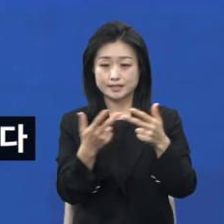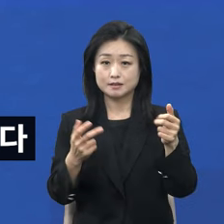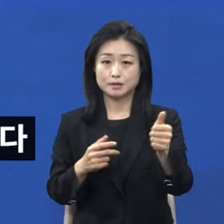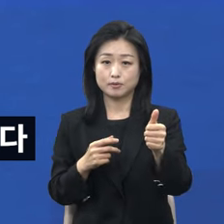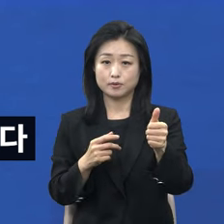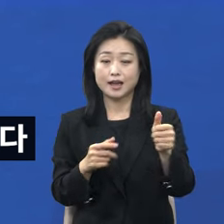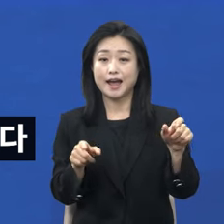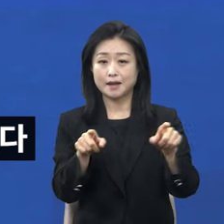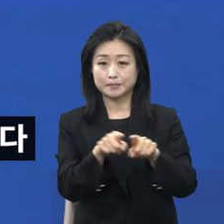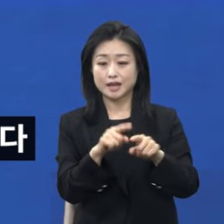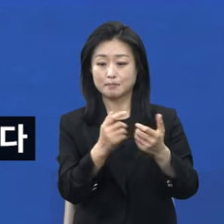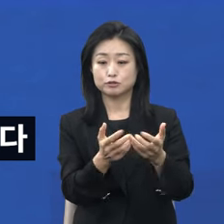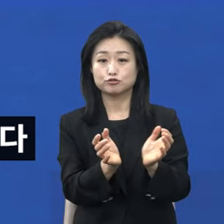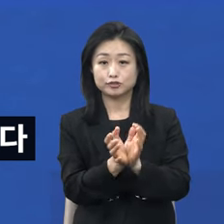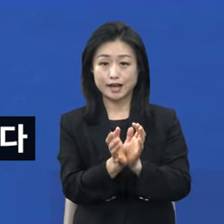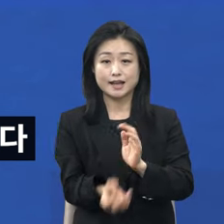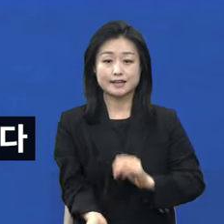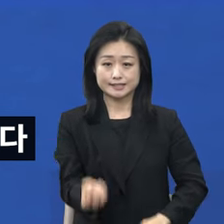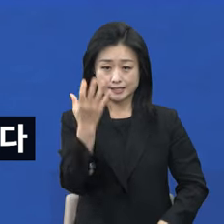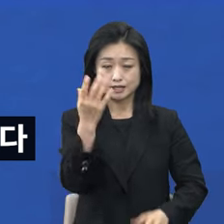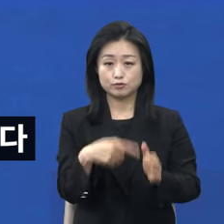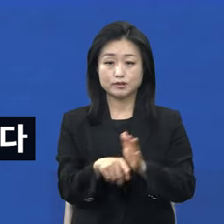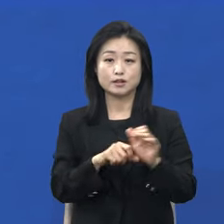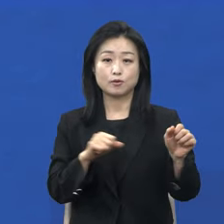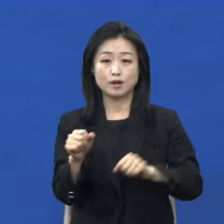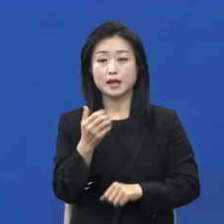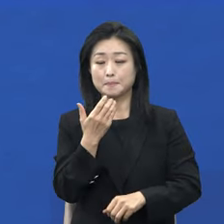함께 더불어민주당 승리를 이끌겠습니다.